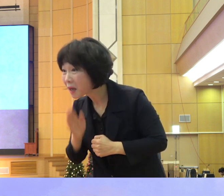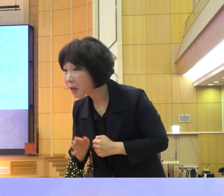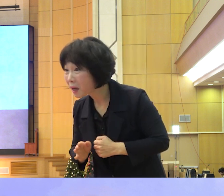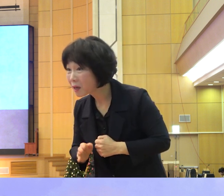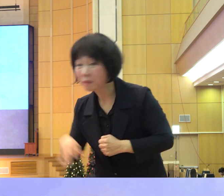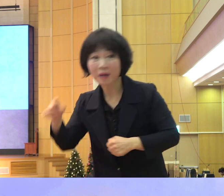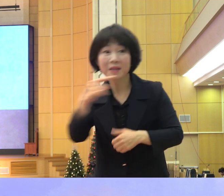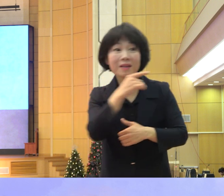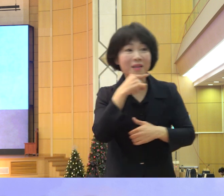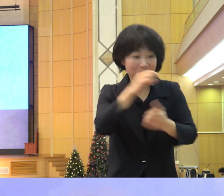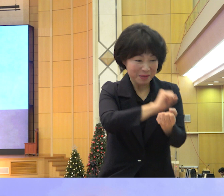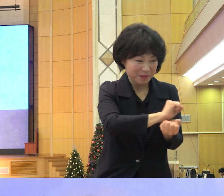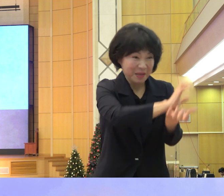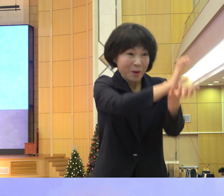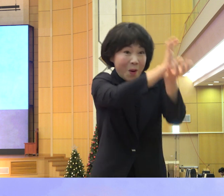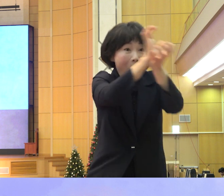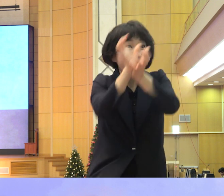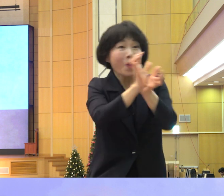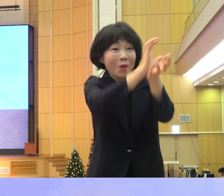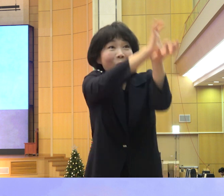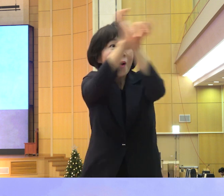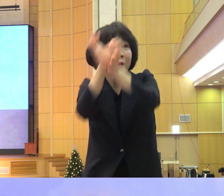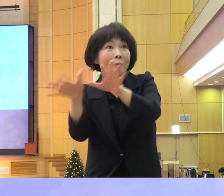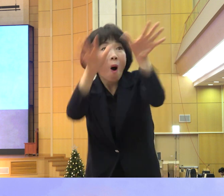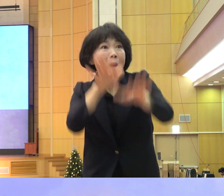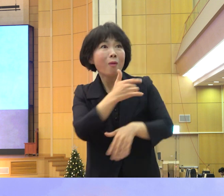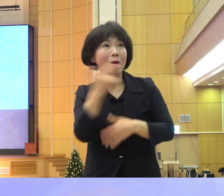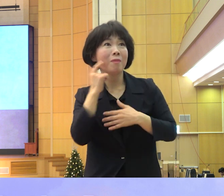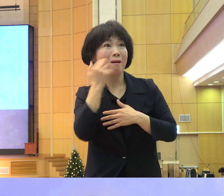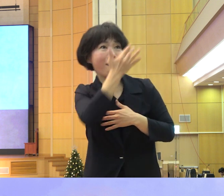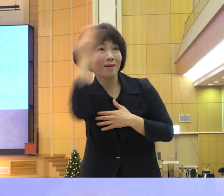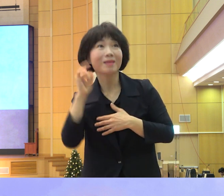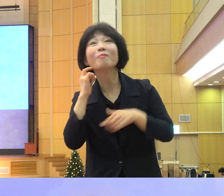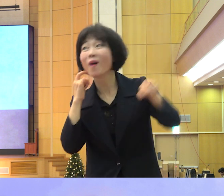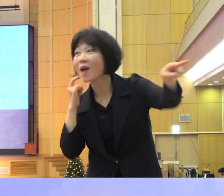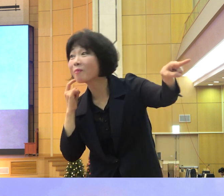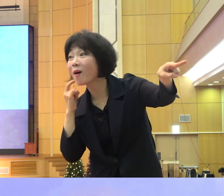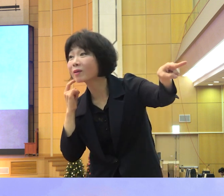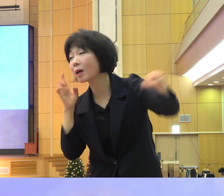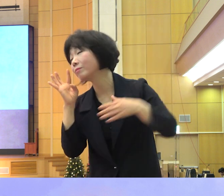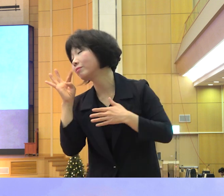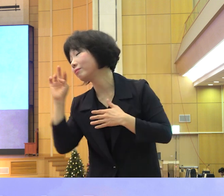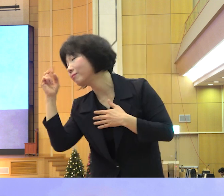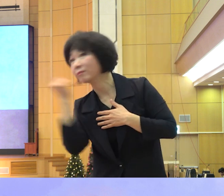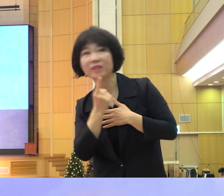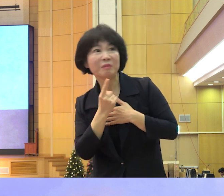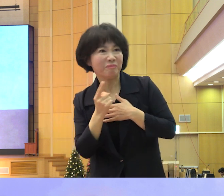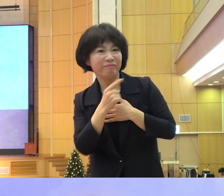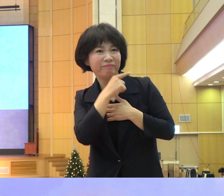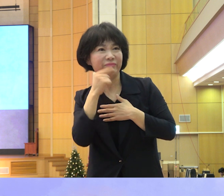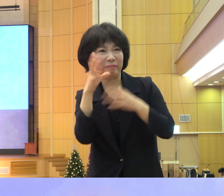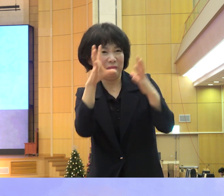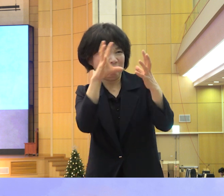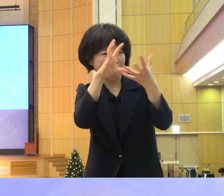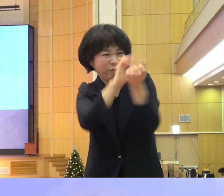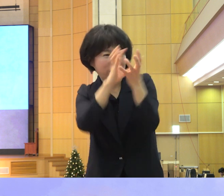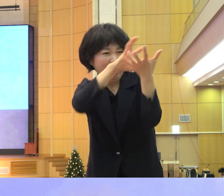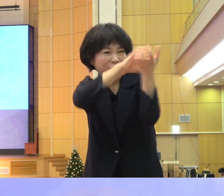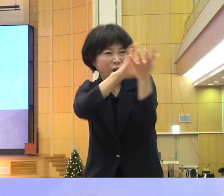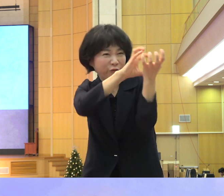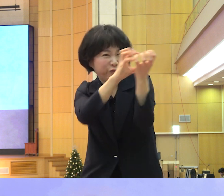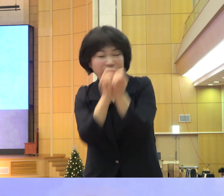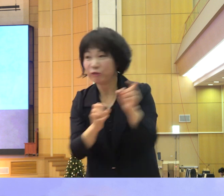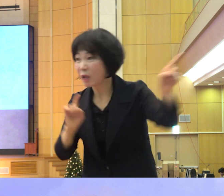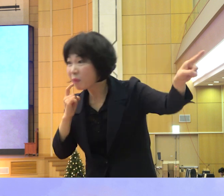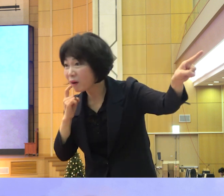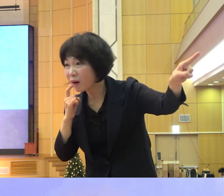예쁜 장미꽃도 딱 시들어 봐봐 예쁜 거 없어. 쫙 폈을 땐 향기도 나고 예쁘다가